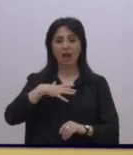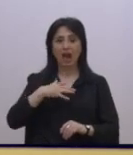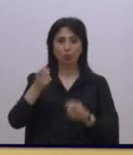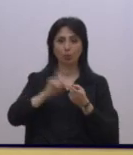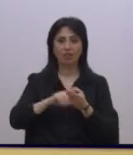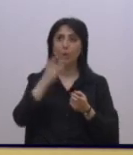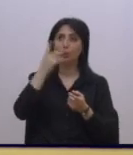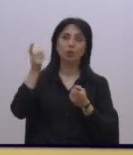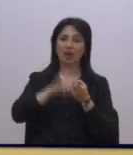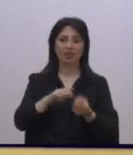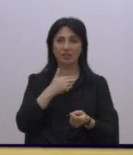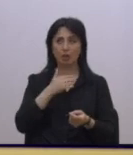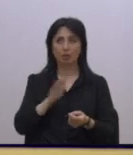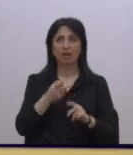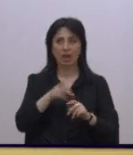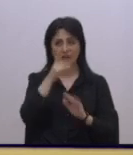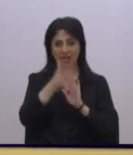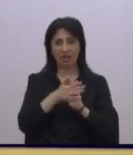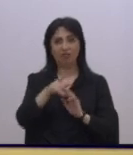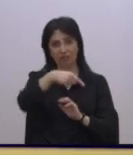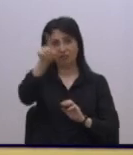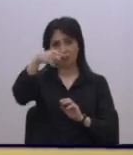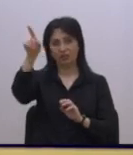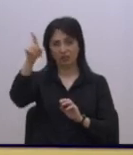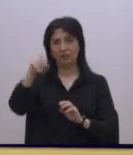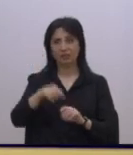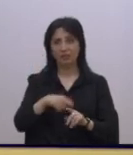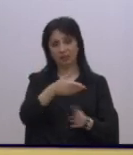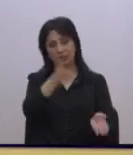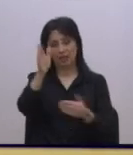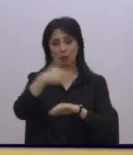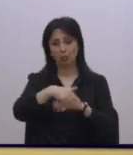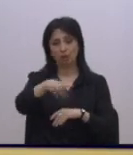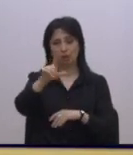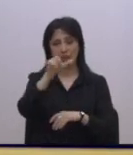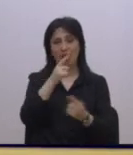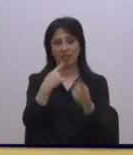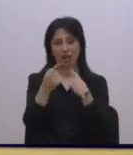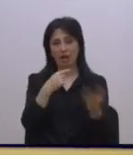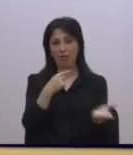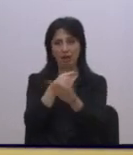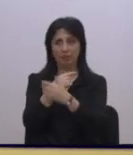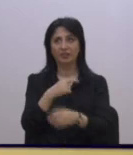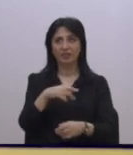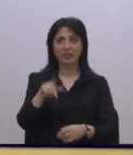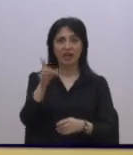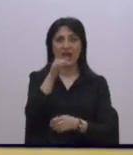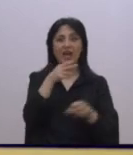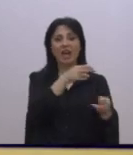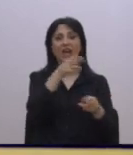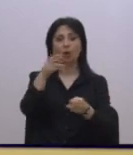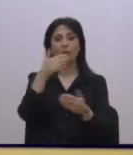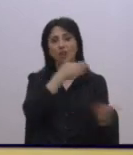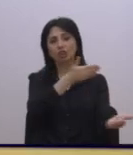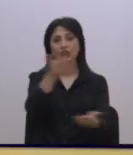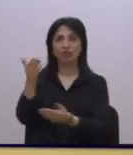და არა უცხოური გავლენა. აი ამას გაიგებთ თქვენ, როცა გახვალთ იკადრებთ და გახვალთ ქუჩაში და ხალხს დაელაპარაკებით, მოივლით რეგიონებს და